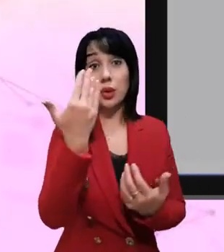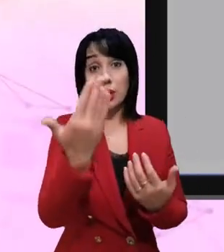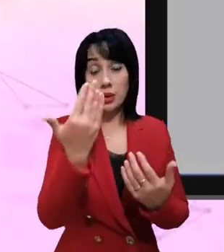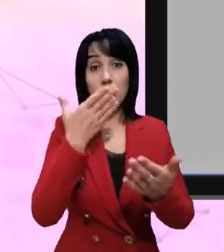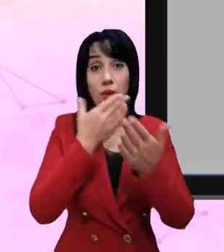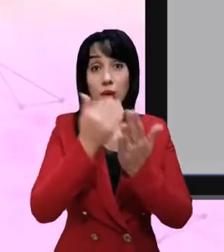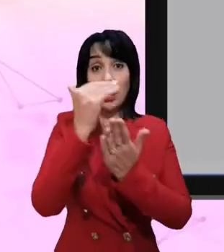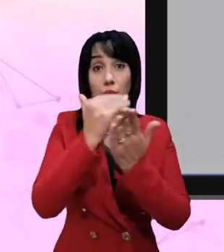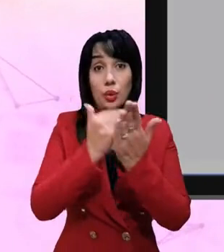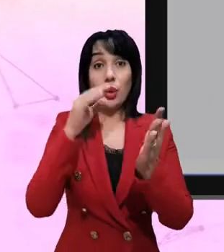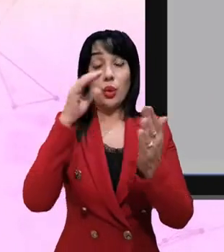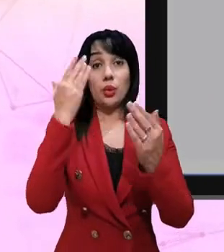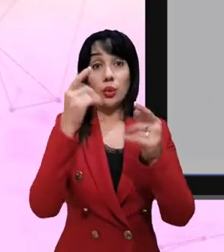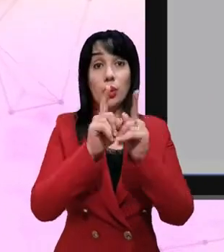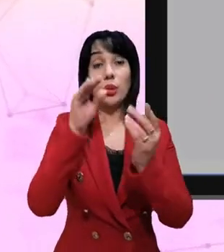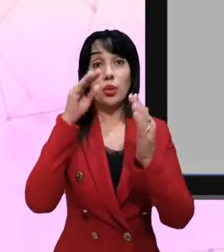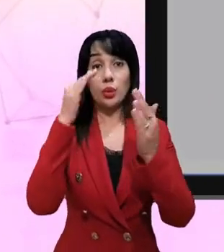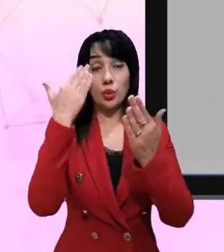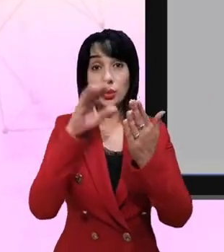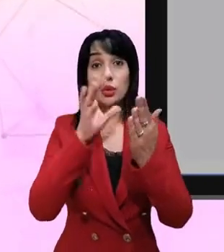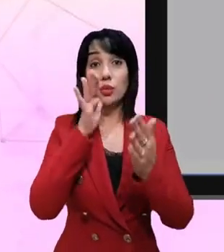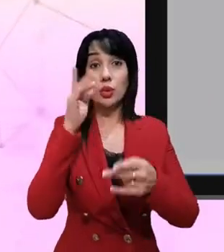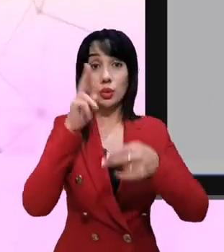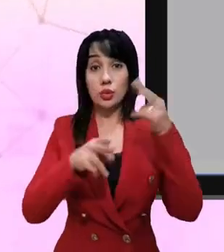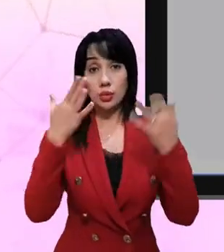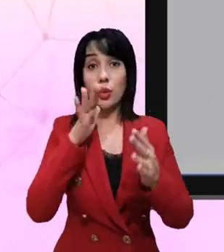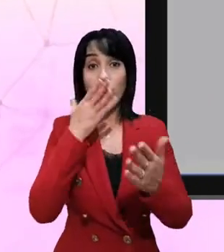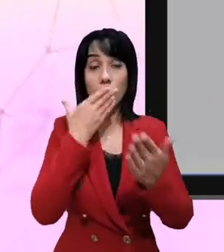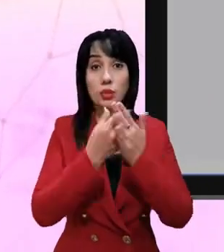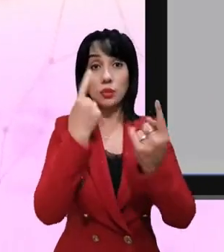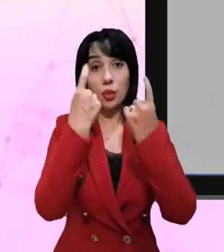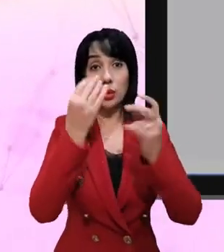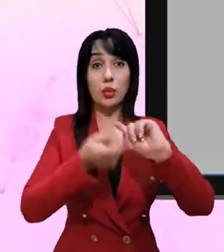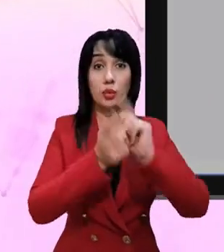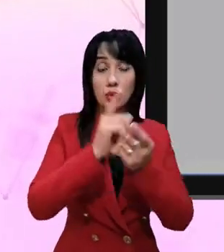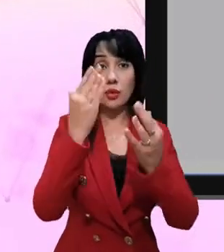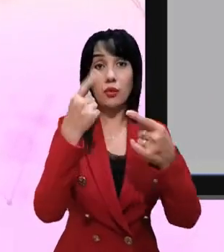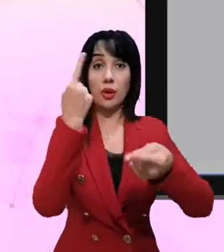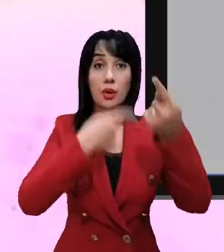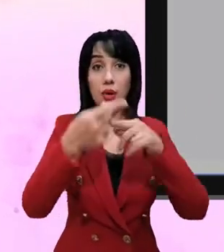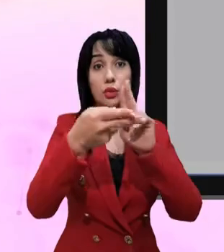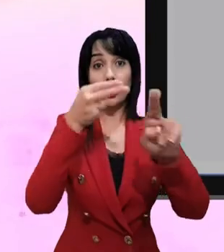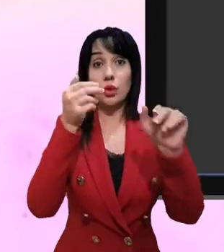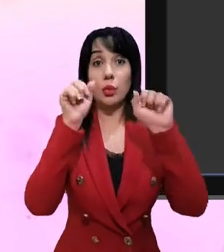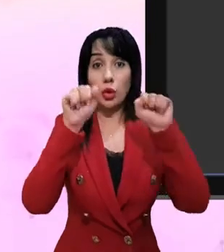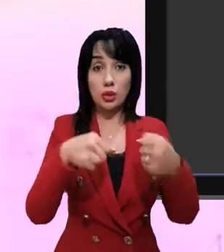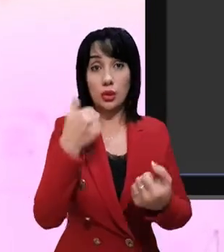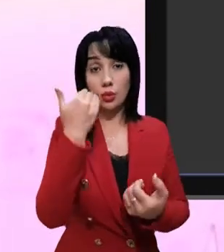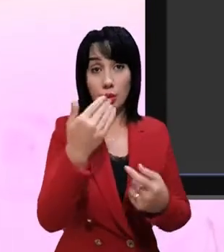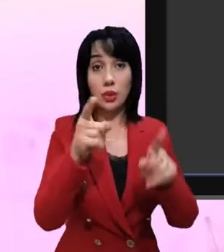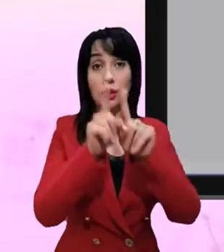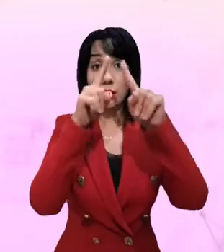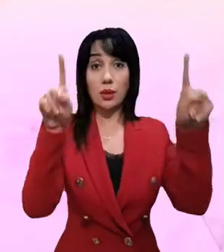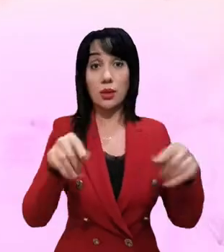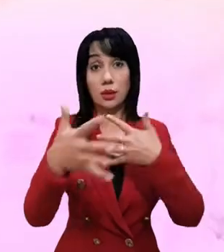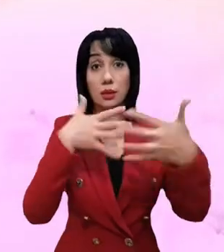mumkin. Abituriyentlar ro'yxatdan o'tish muddati tugagunga qadar o'z ma'lumotlarini o'zgartirishlari va qayd varaqasini qayta yuklab olishlari